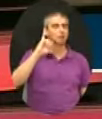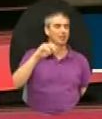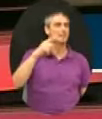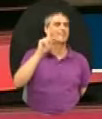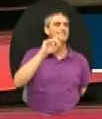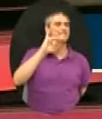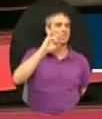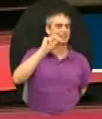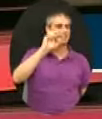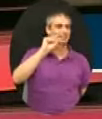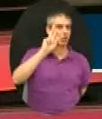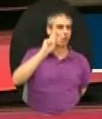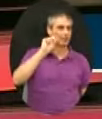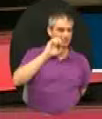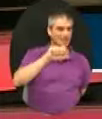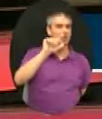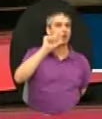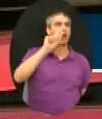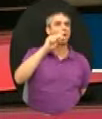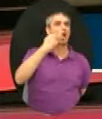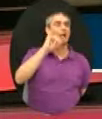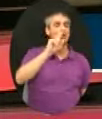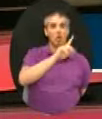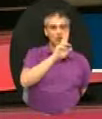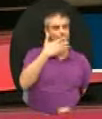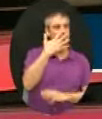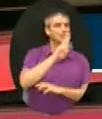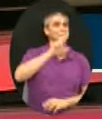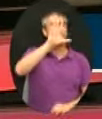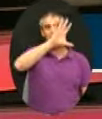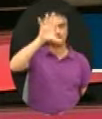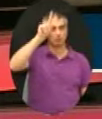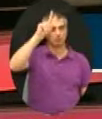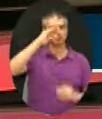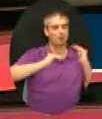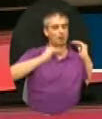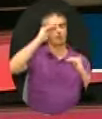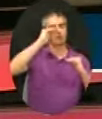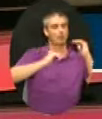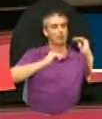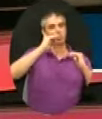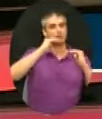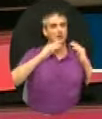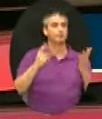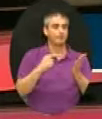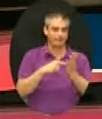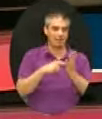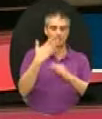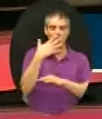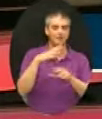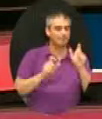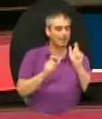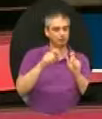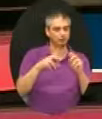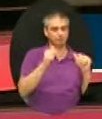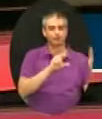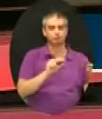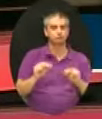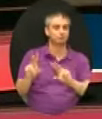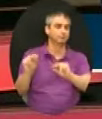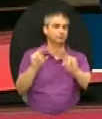וויסקונסין, אוהיו, ובאמת כל המדינות הצפוניות למעלה, הן עולות וירדות פחות או יותר ביחד בגלל שהמבנה הדמוגרפי שלהם הוא די